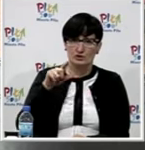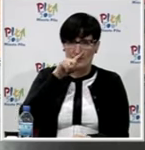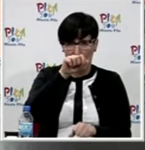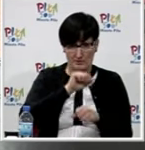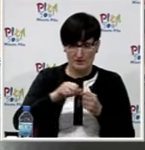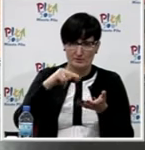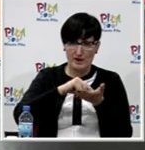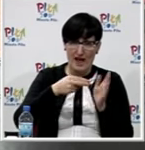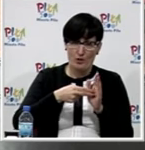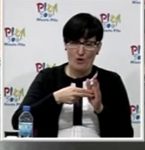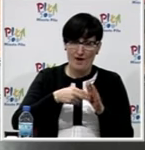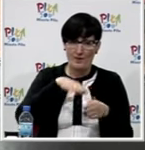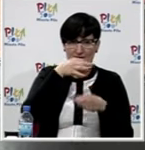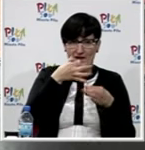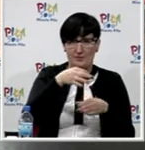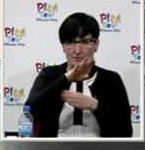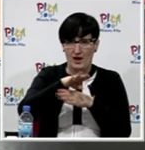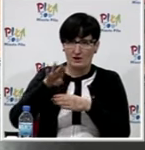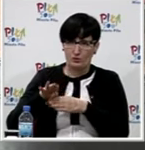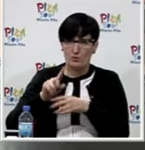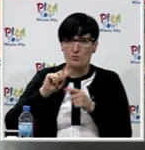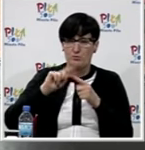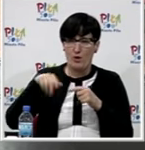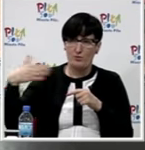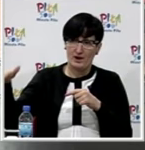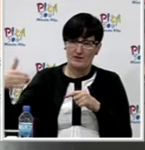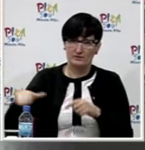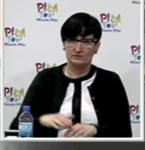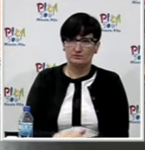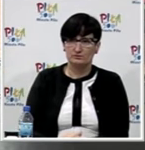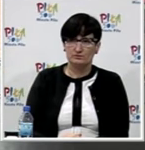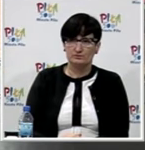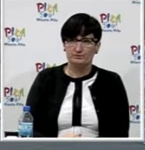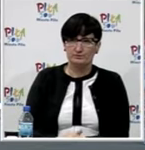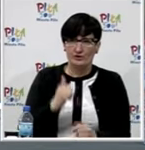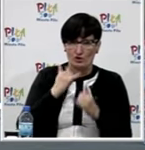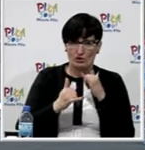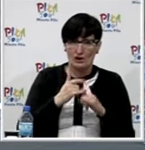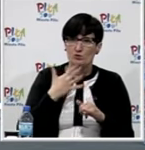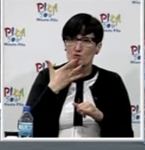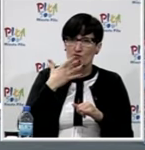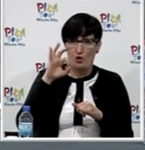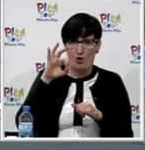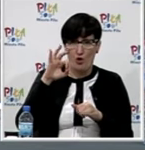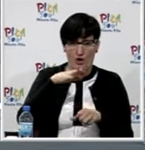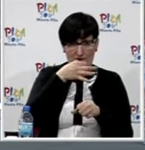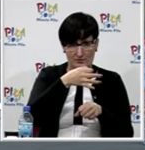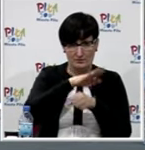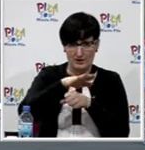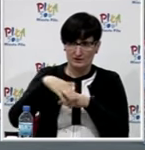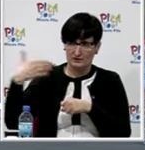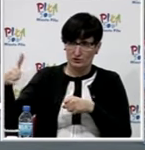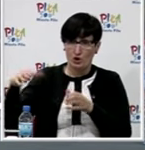po prawej stronie, jak się jedzie w kierunku PWSZ-u? Jeżeli mówimy o parkingach po prawej stronie od